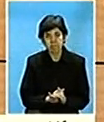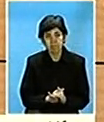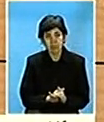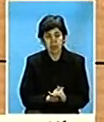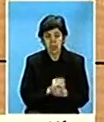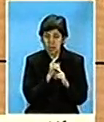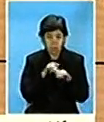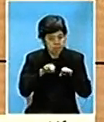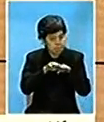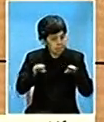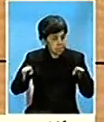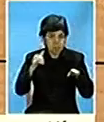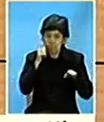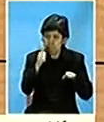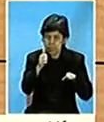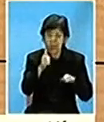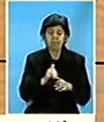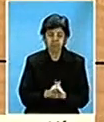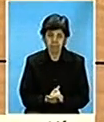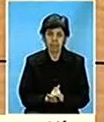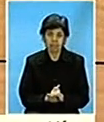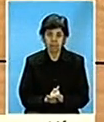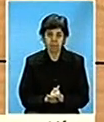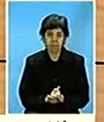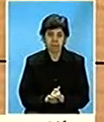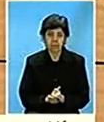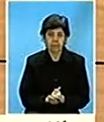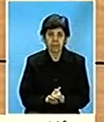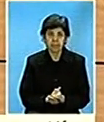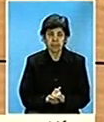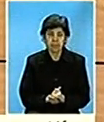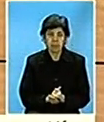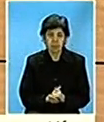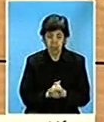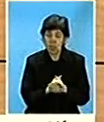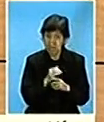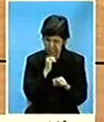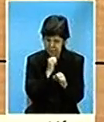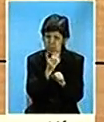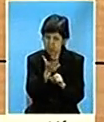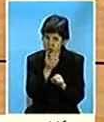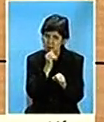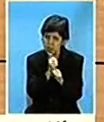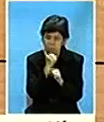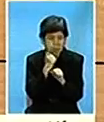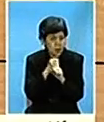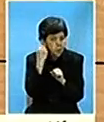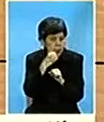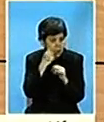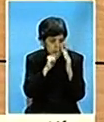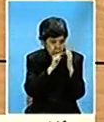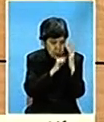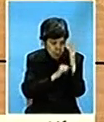ามมาตรฐานที่กำหนดในประเทศไทยแล้วนะครับอันนี้สามารถจะสร้างขึ้นมาให้เพิ่มขึ้นเรื่อยๆทุกจังหวั